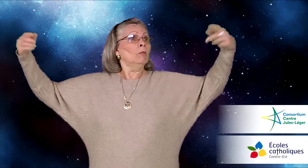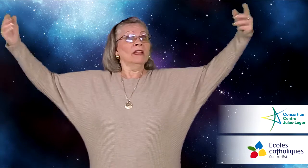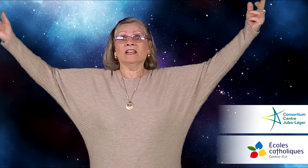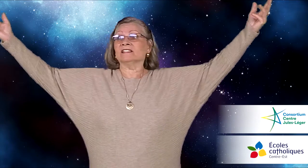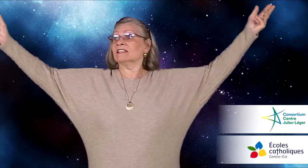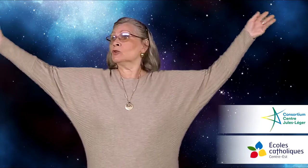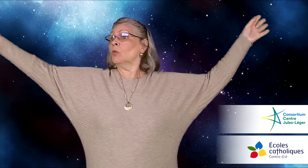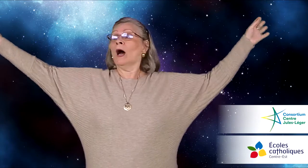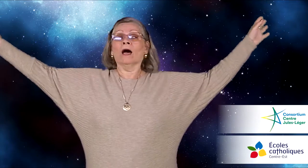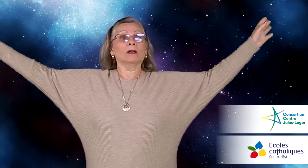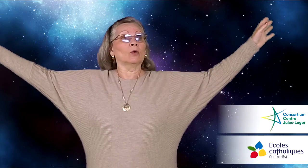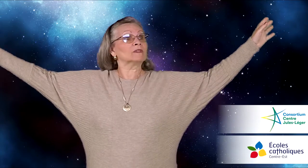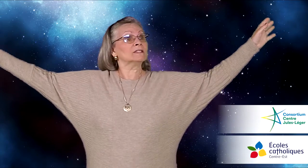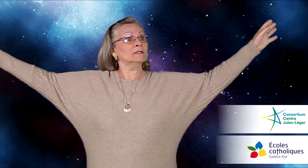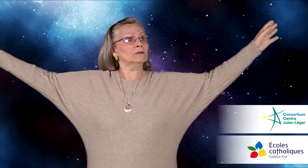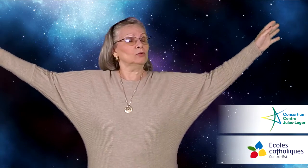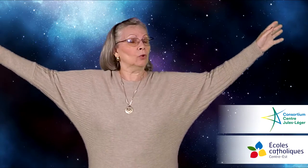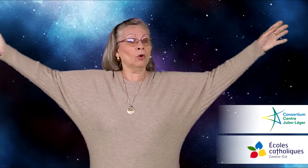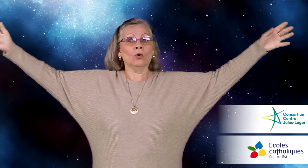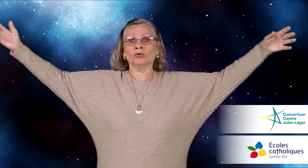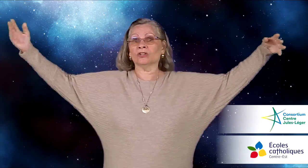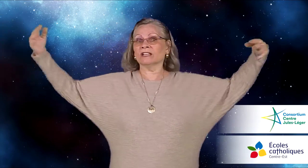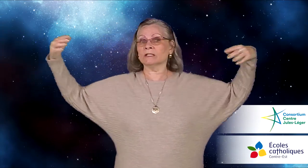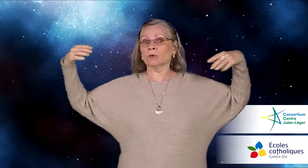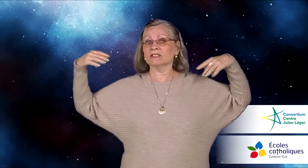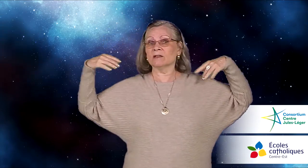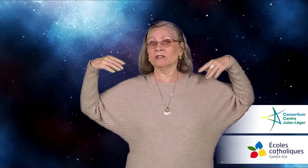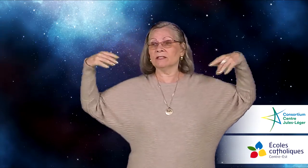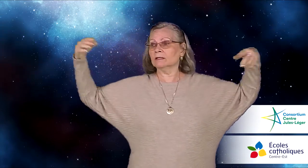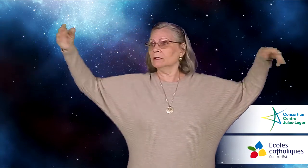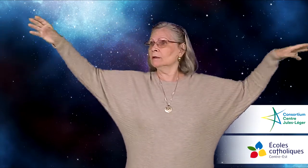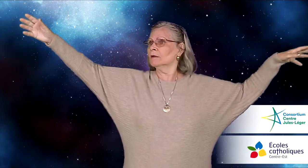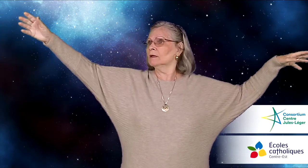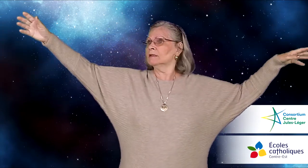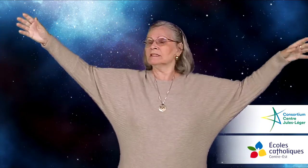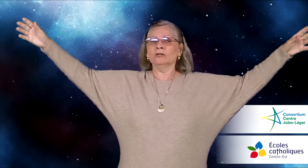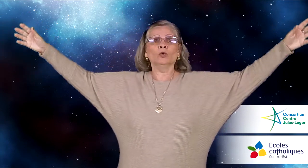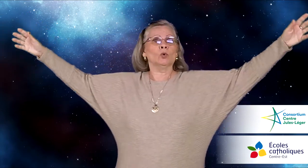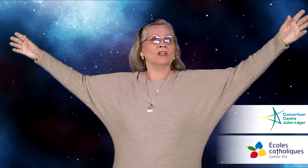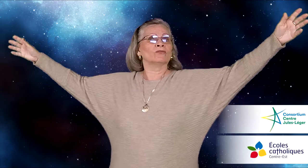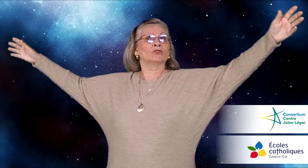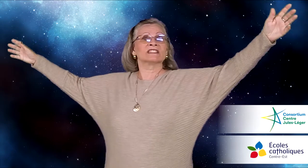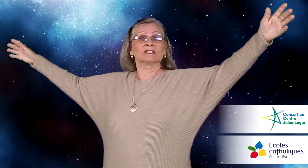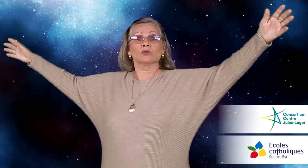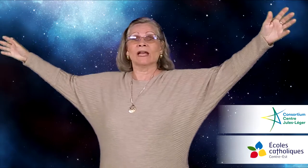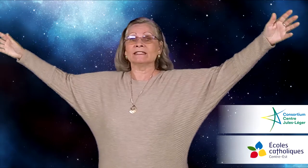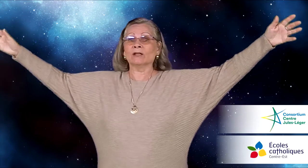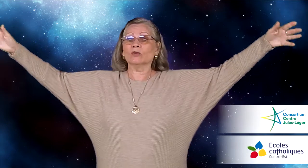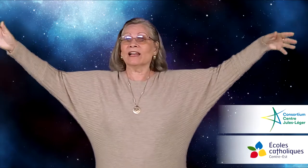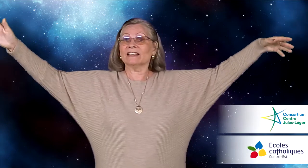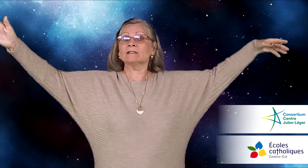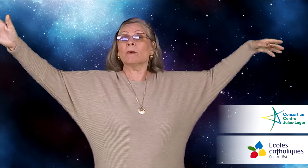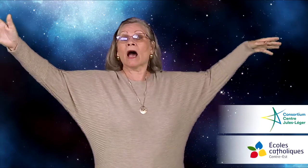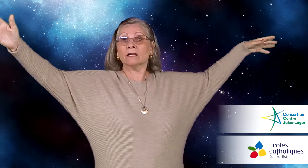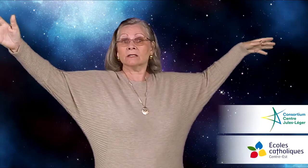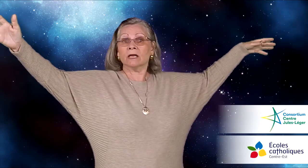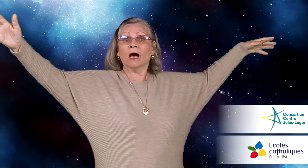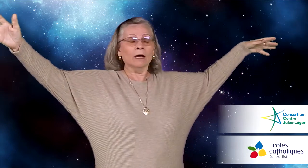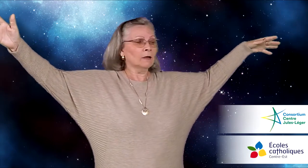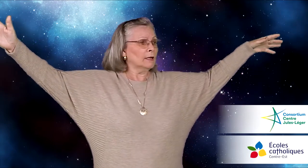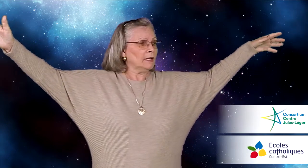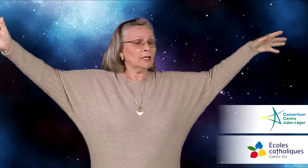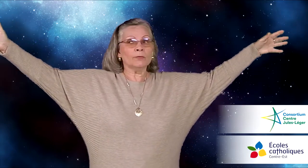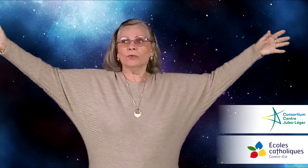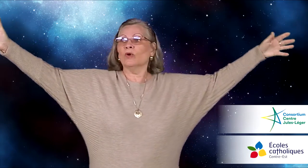Mais, les étoiles ont dit, « Non, notre responsabilité, c'est nous les feux de circulation dans l'espace.